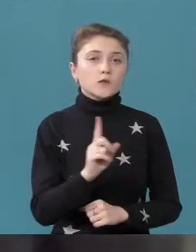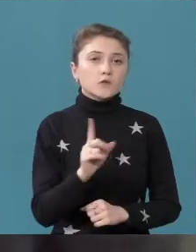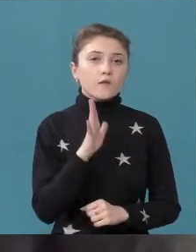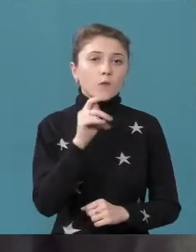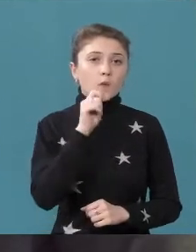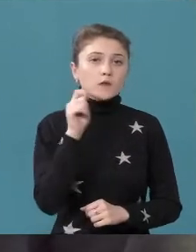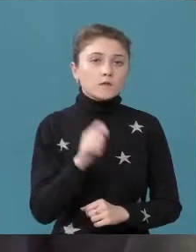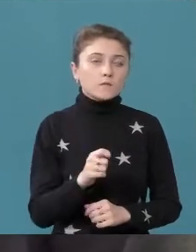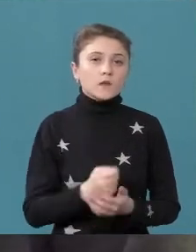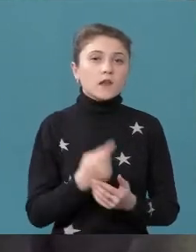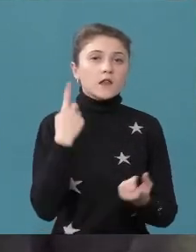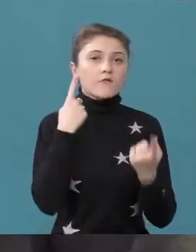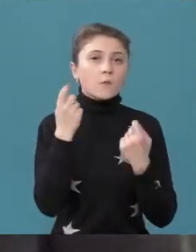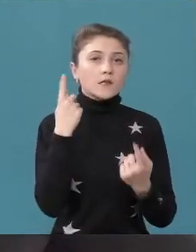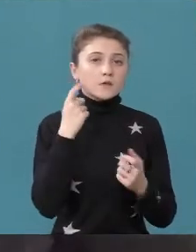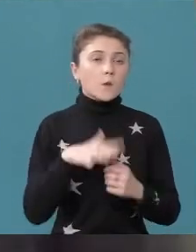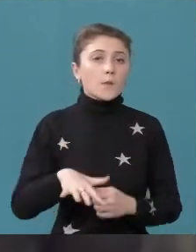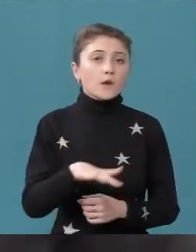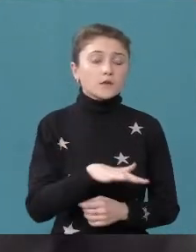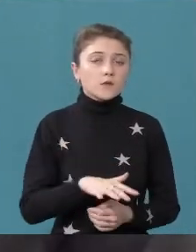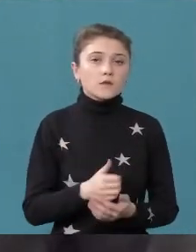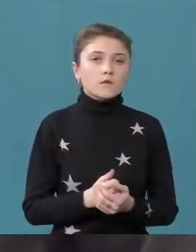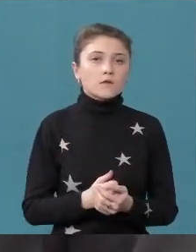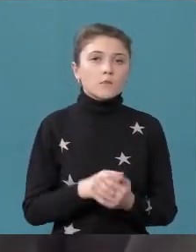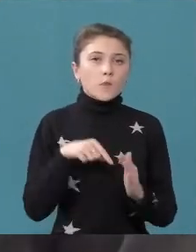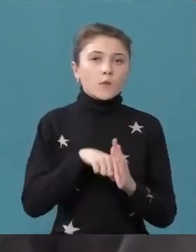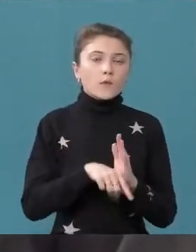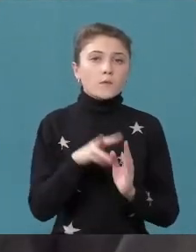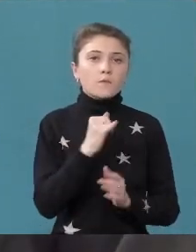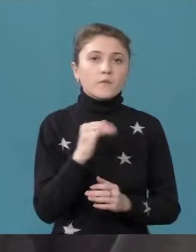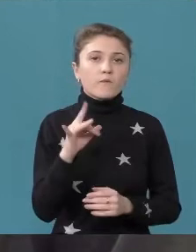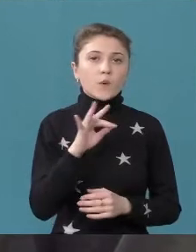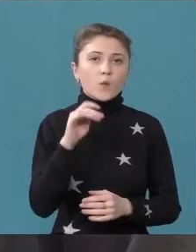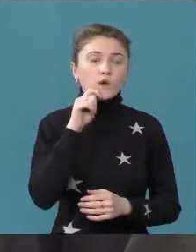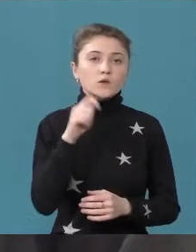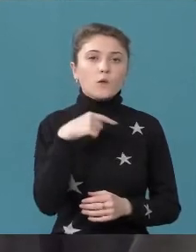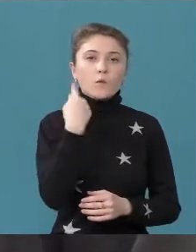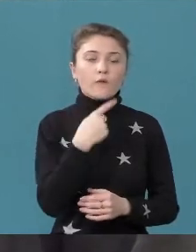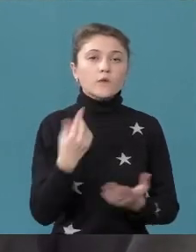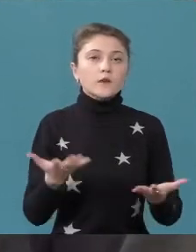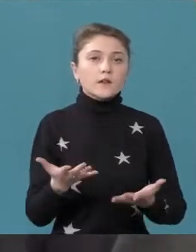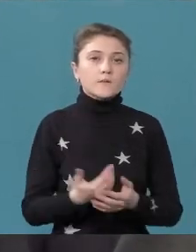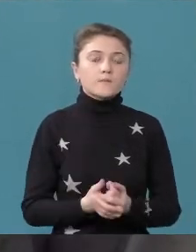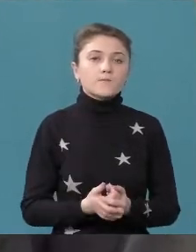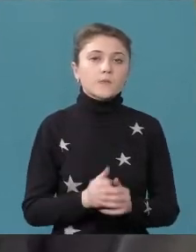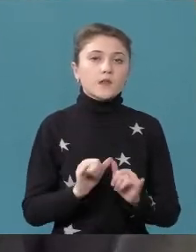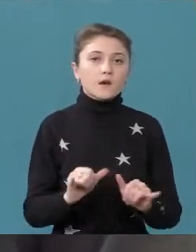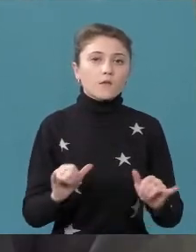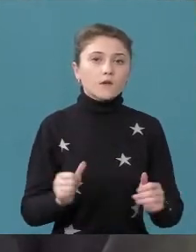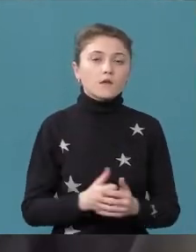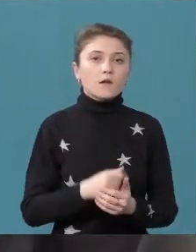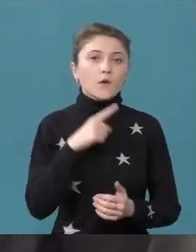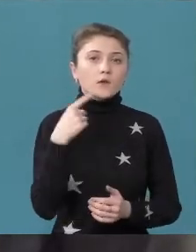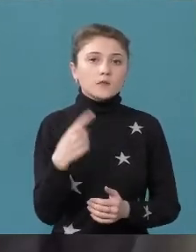українському інформаційному просторі поглиблюються міфи про українську мову, які інтегровує російська